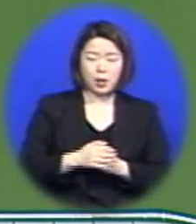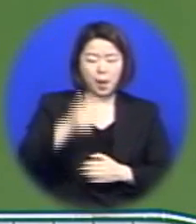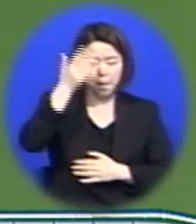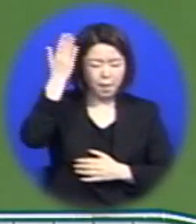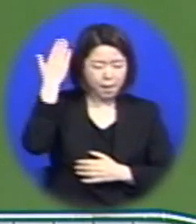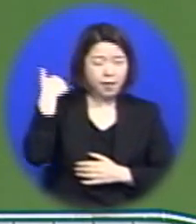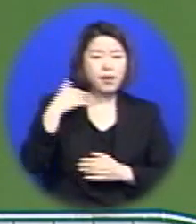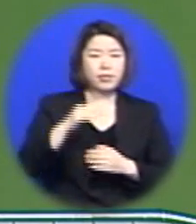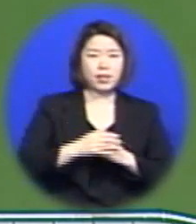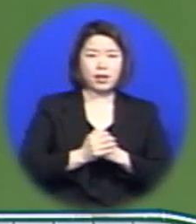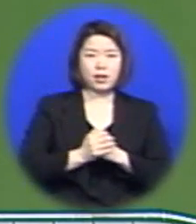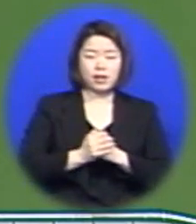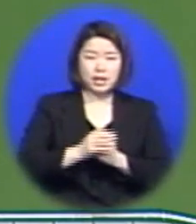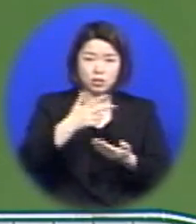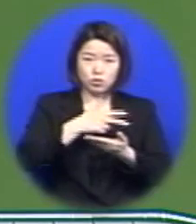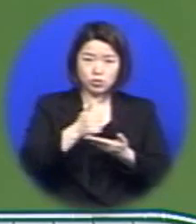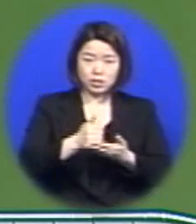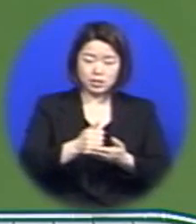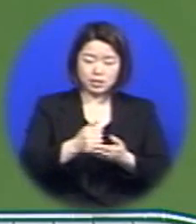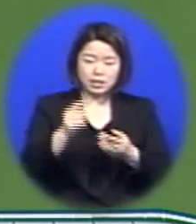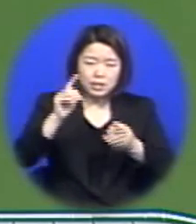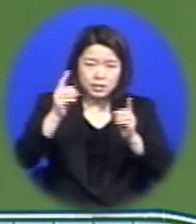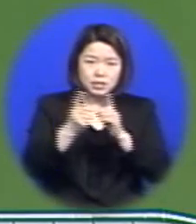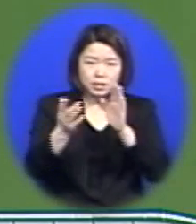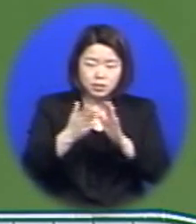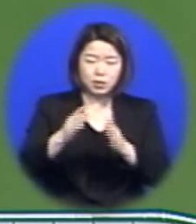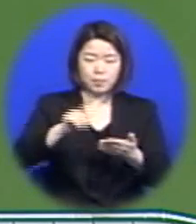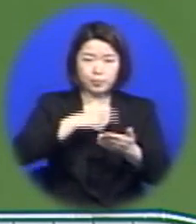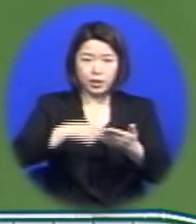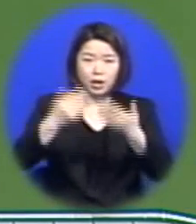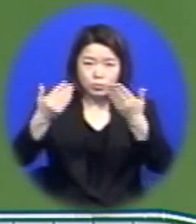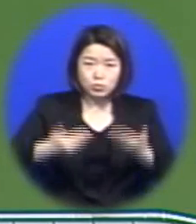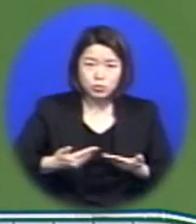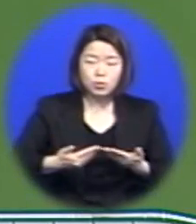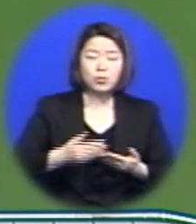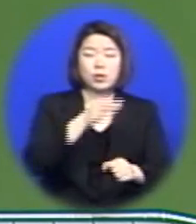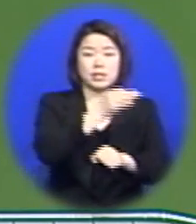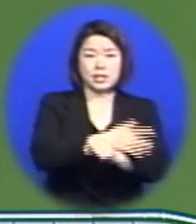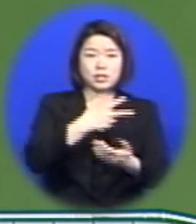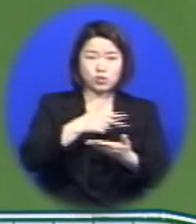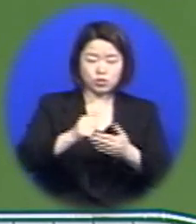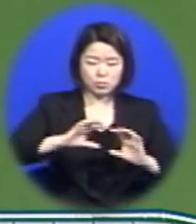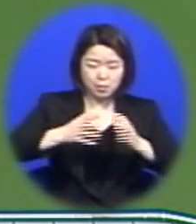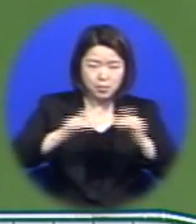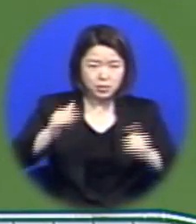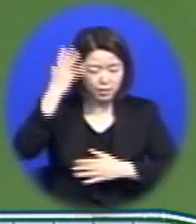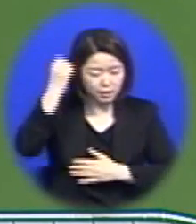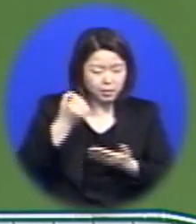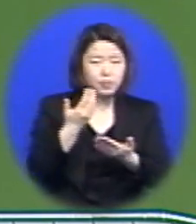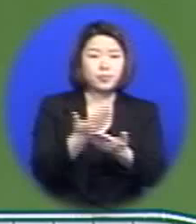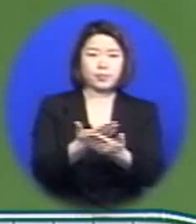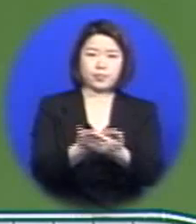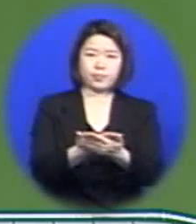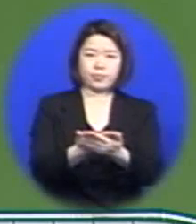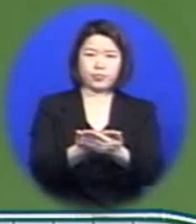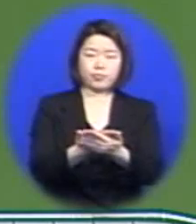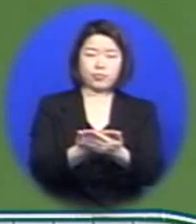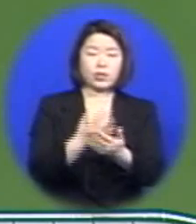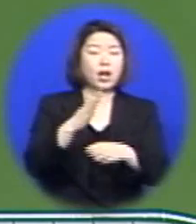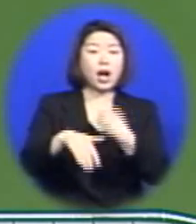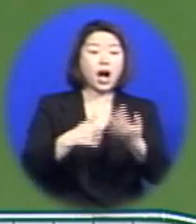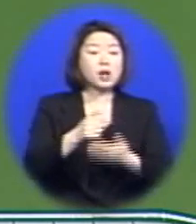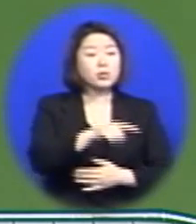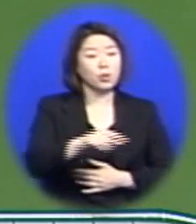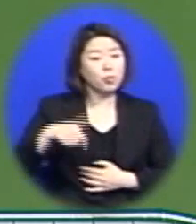옛날 주님께서 친히 값주고 사신 주님의 백성을 기억해 주십시오 하나님이 이걸